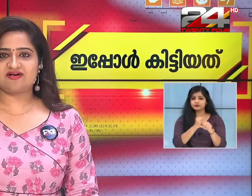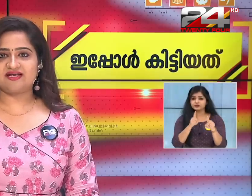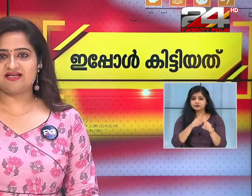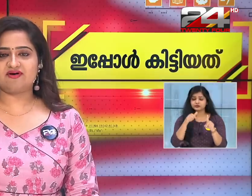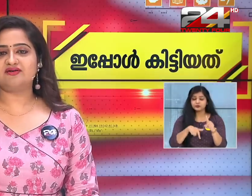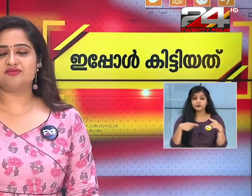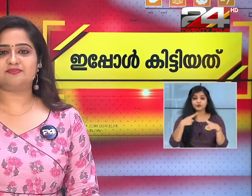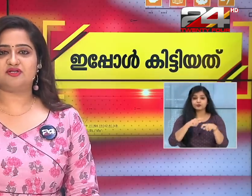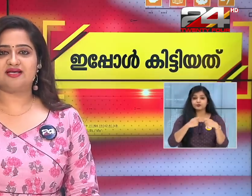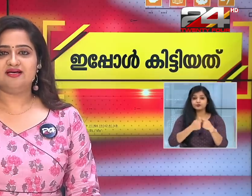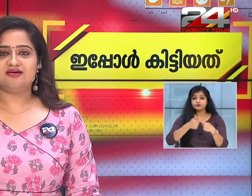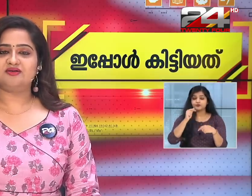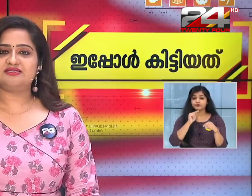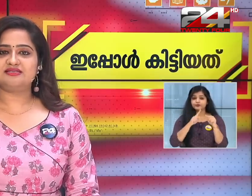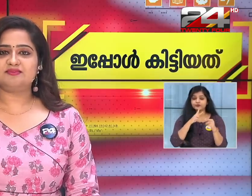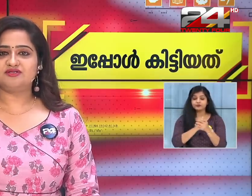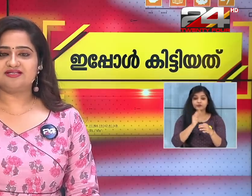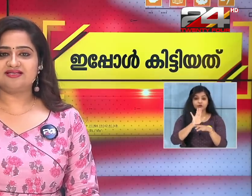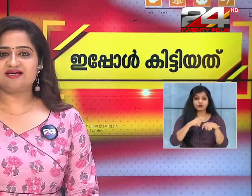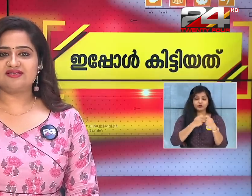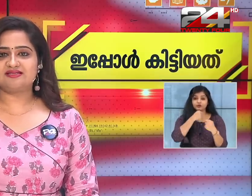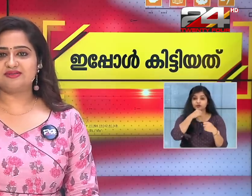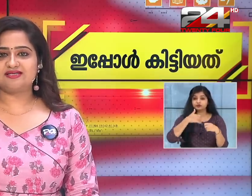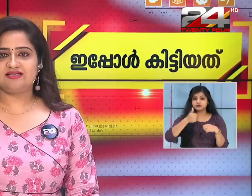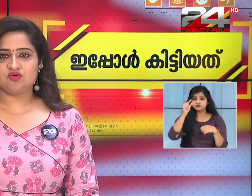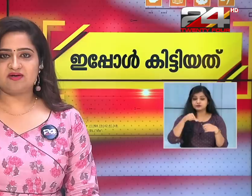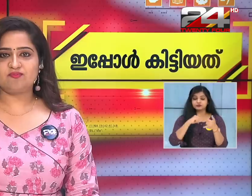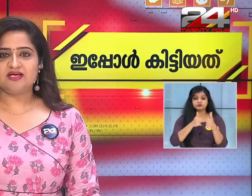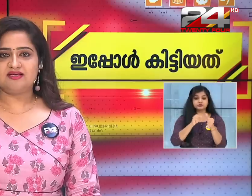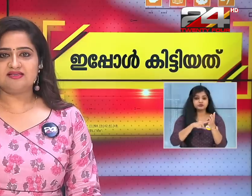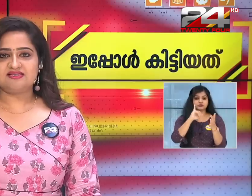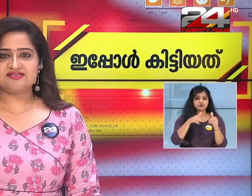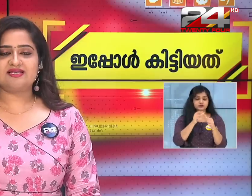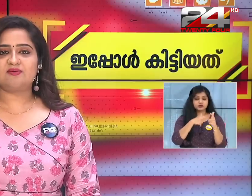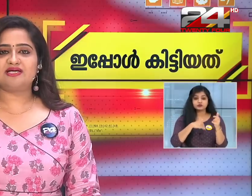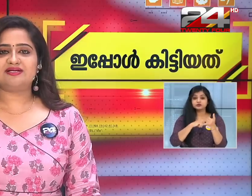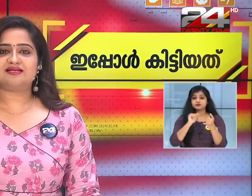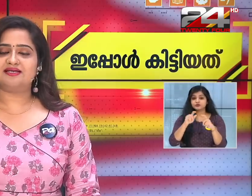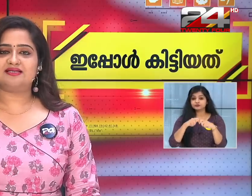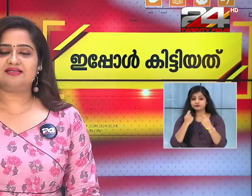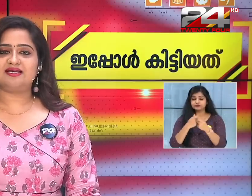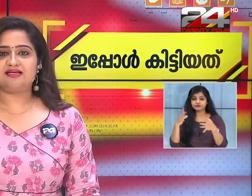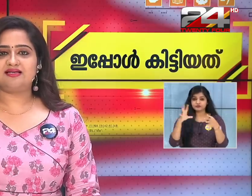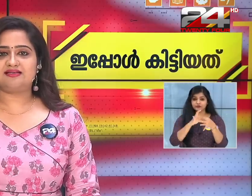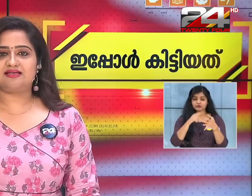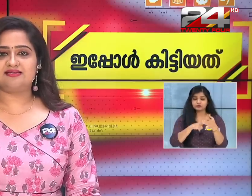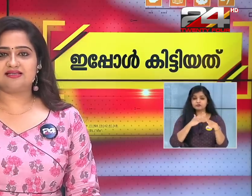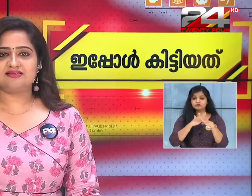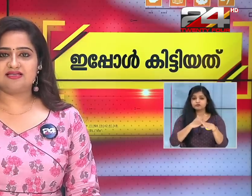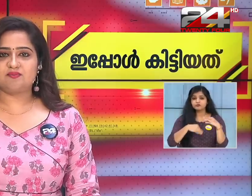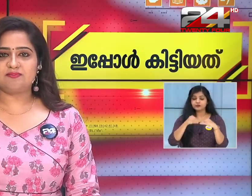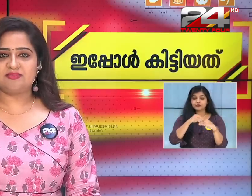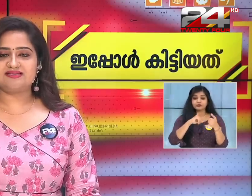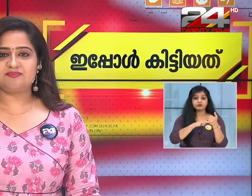വിജയ് വഡേട്ടിവാർ കുറ്റപ്പെടുത്തി. കോൺഗ്രസിന്റെ മുതിർന്ന നേതാവ് സഞ്ജയ് നിരുപമും ശിവസേനയുമായുള്ള സഖ്യത്തിനെതിരെ രംഗത്തെത്തി.